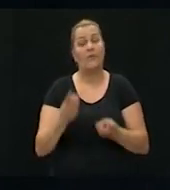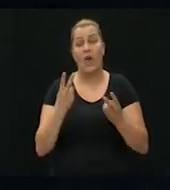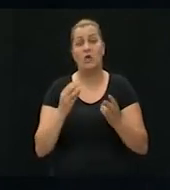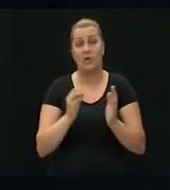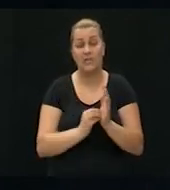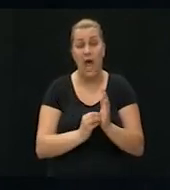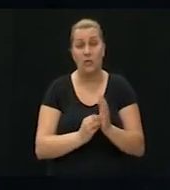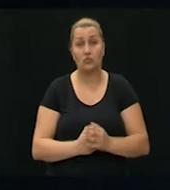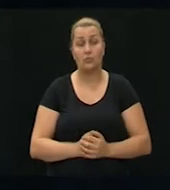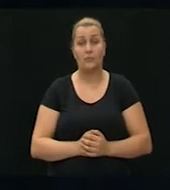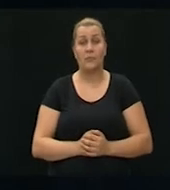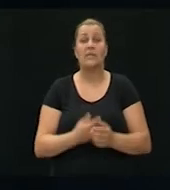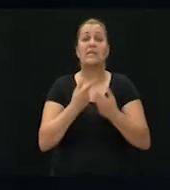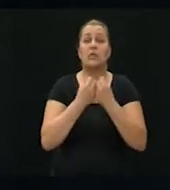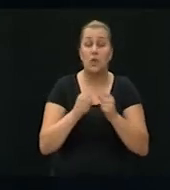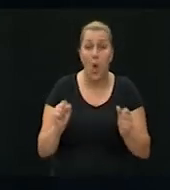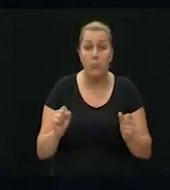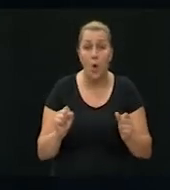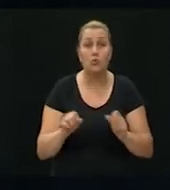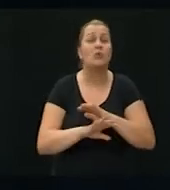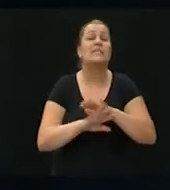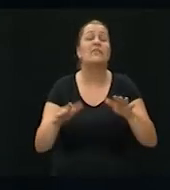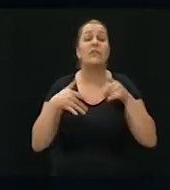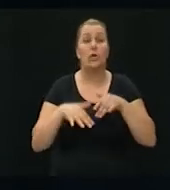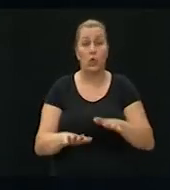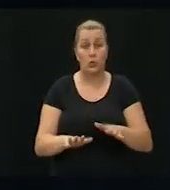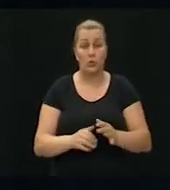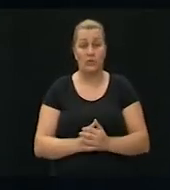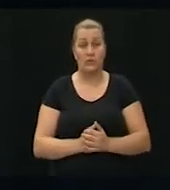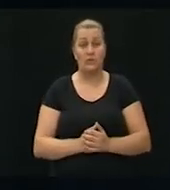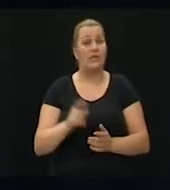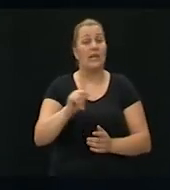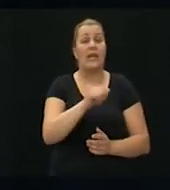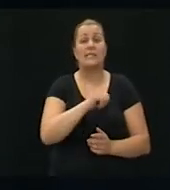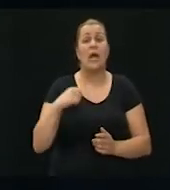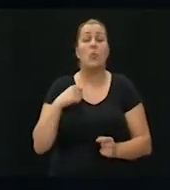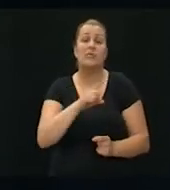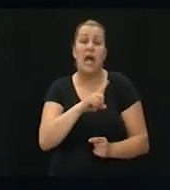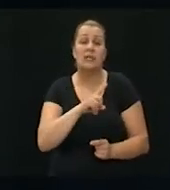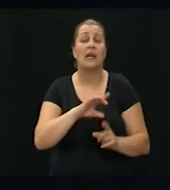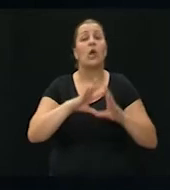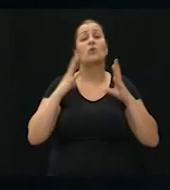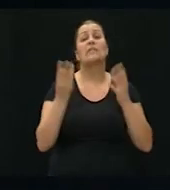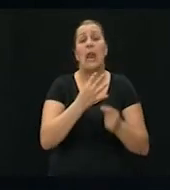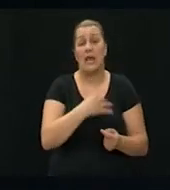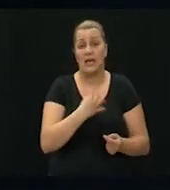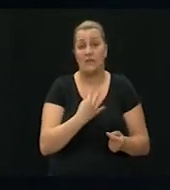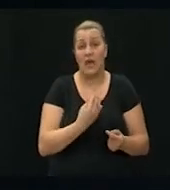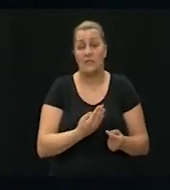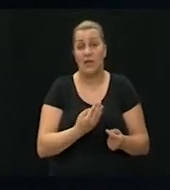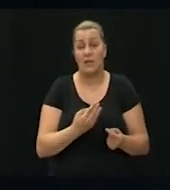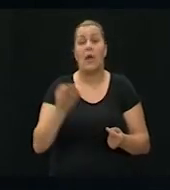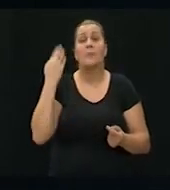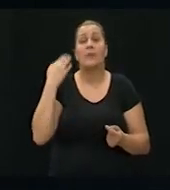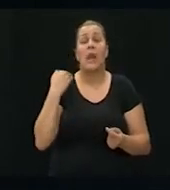značajan datum i za slobodu svih ljudi, ne samo Zadra, nego i cijele Hrvatske. Prijetila je opasnost da